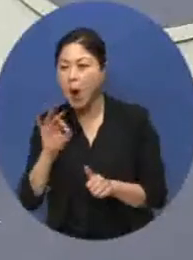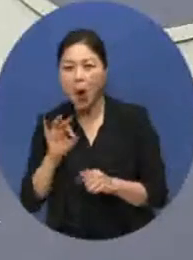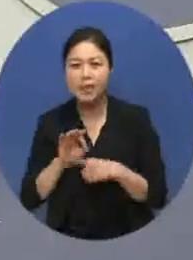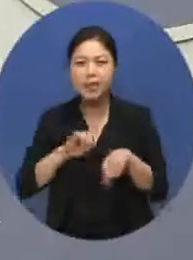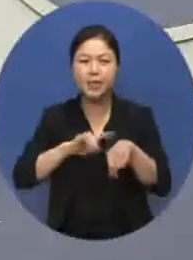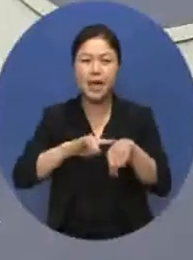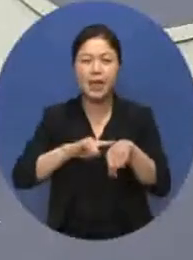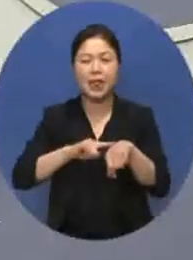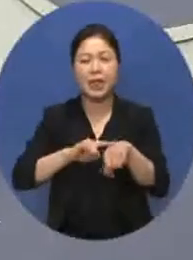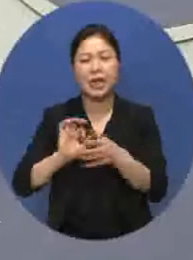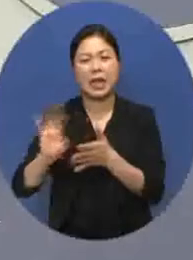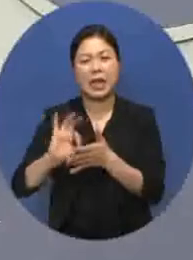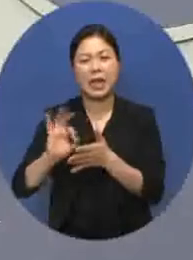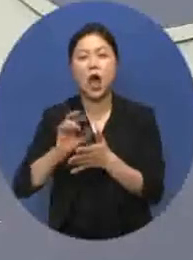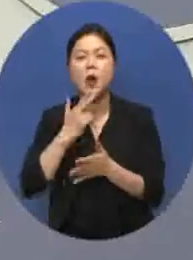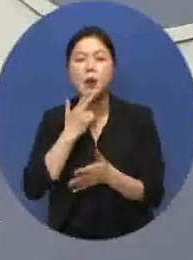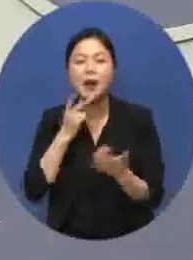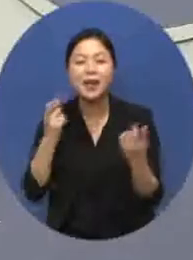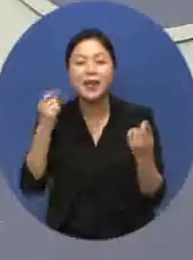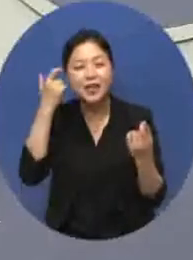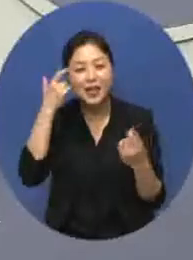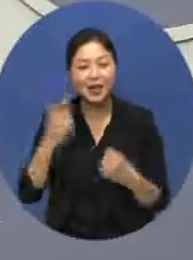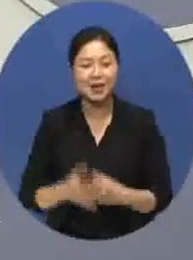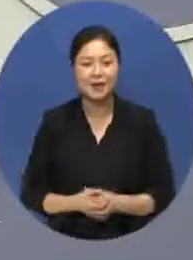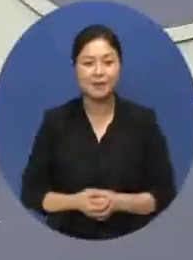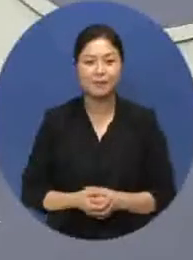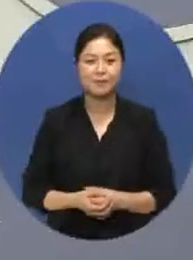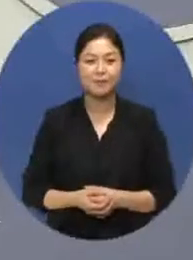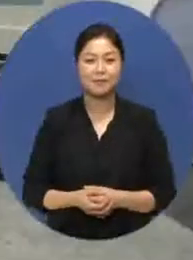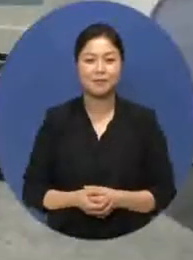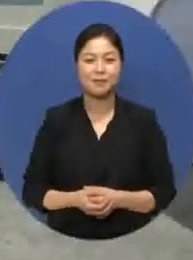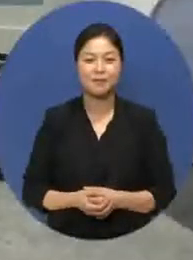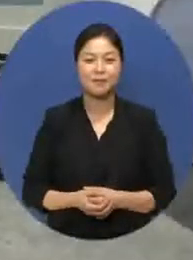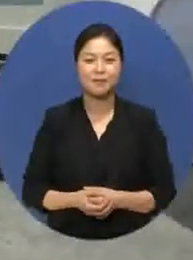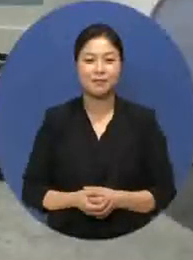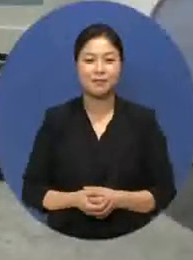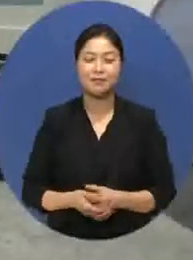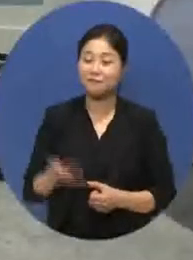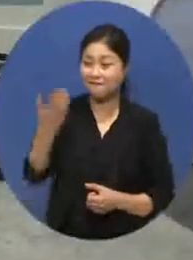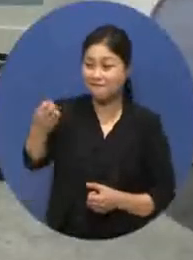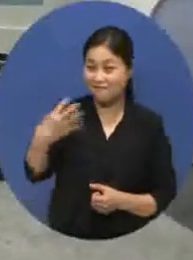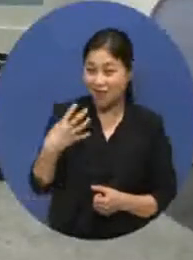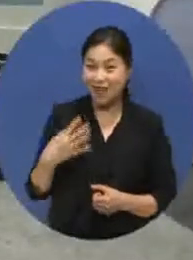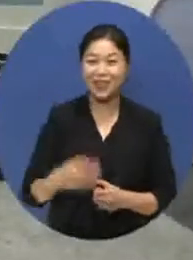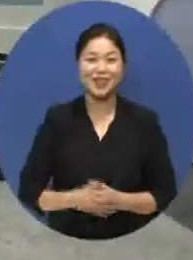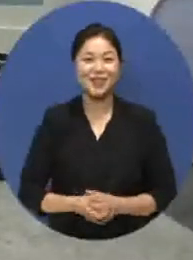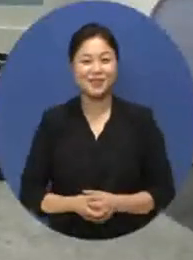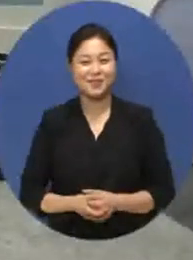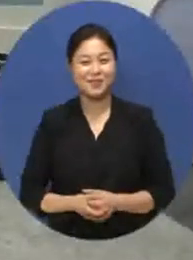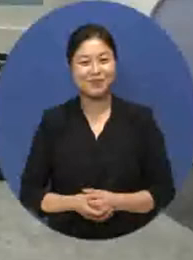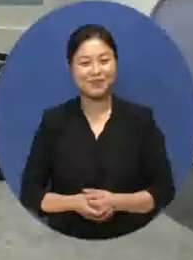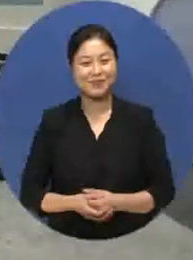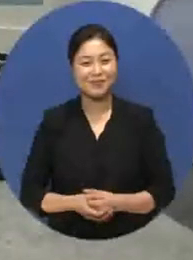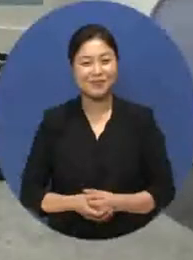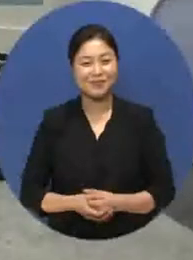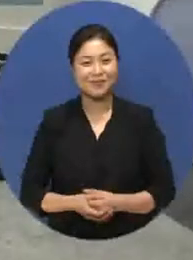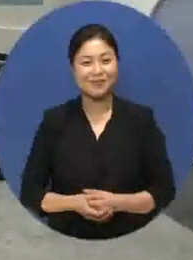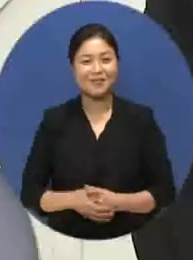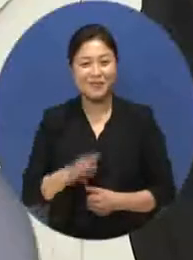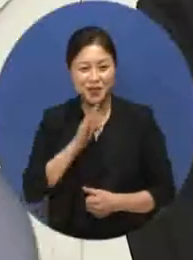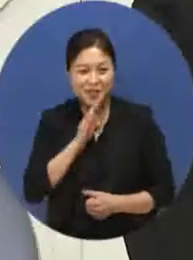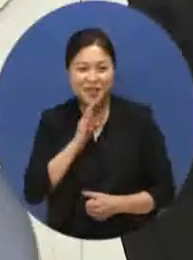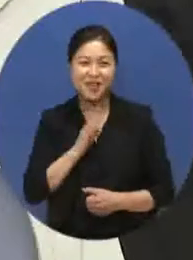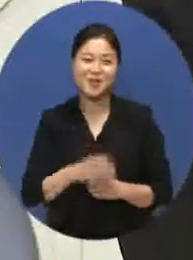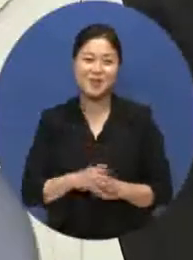소비하시지는 않으셔도 되지 않을까 하는 그런 생각도 해봅니다. 예. 우리 이사장님 말씀 듣다 보니까 구구절절